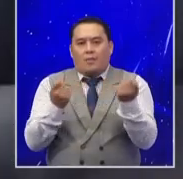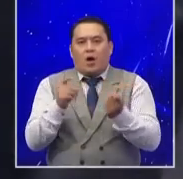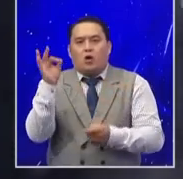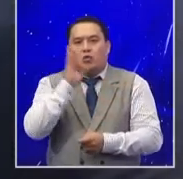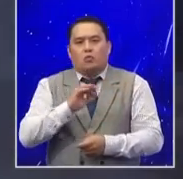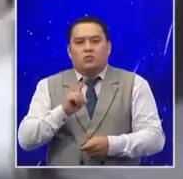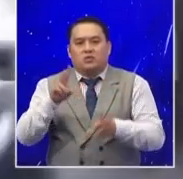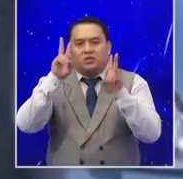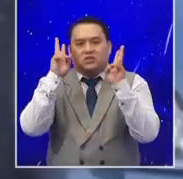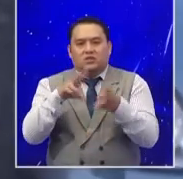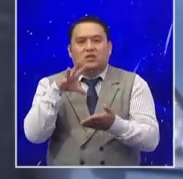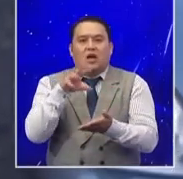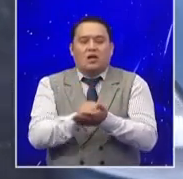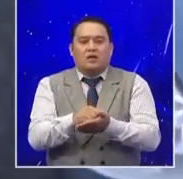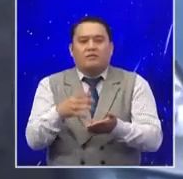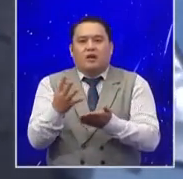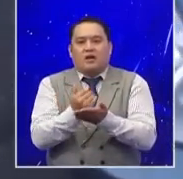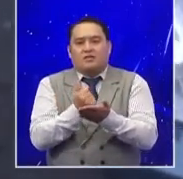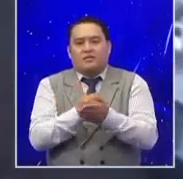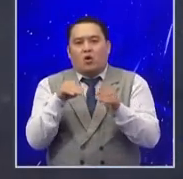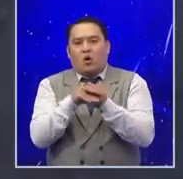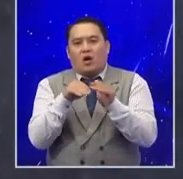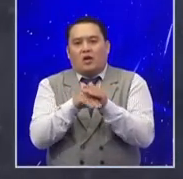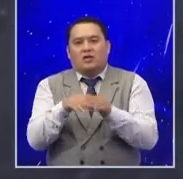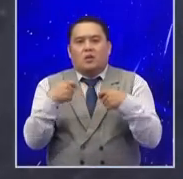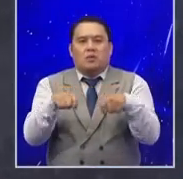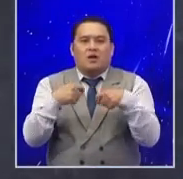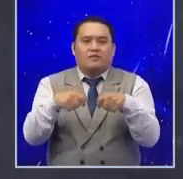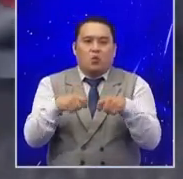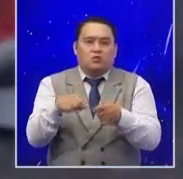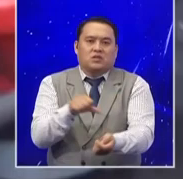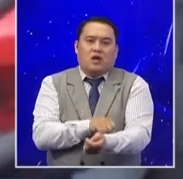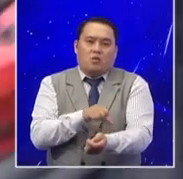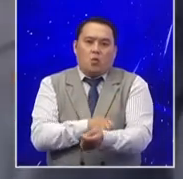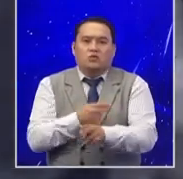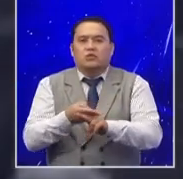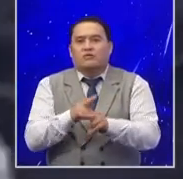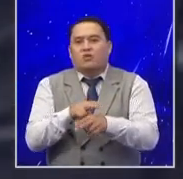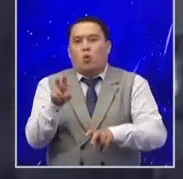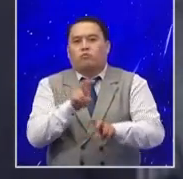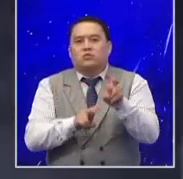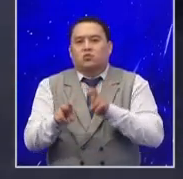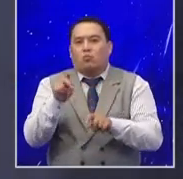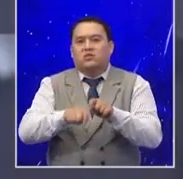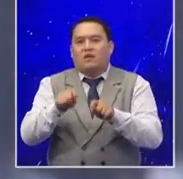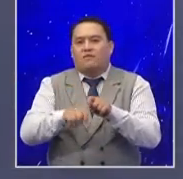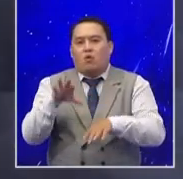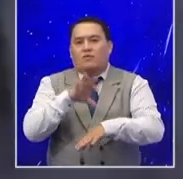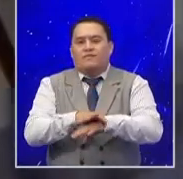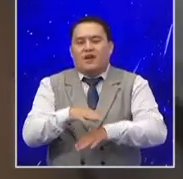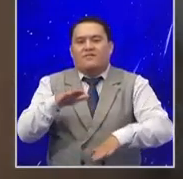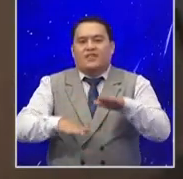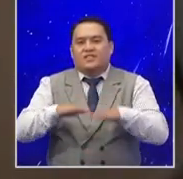том, что неизвестный занимается хранением наркотиков в целью их дальнейшей реализации. Также в ходе обыска у наркодилера изъяты весы